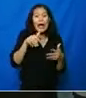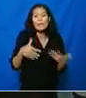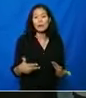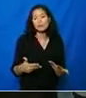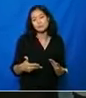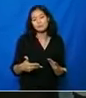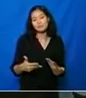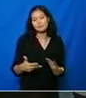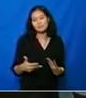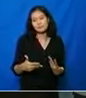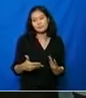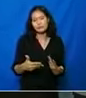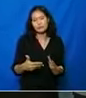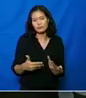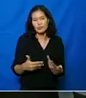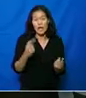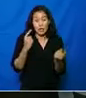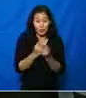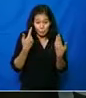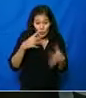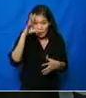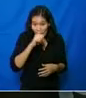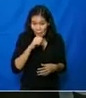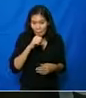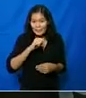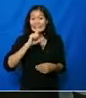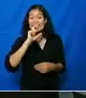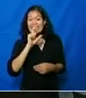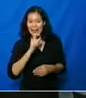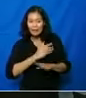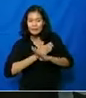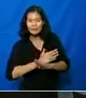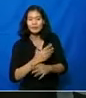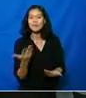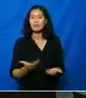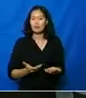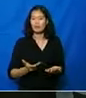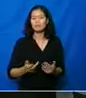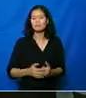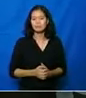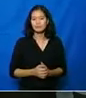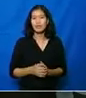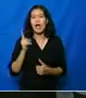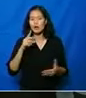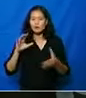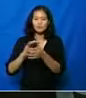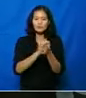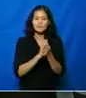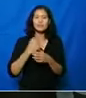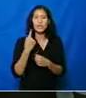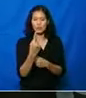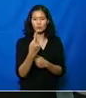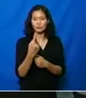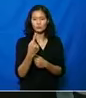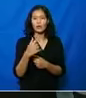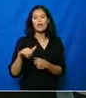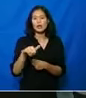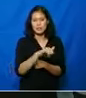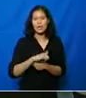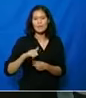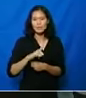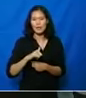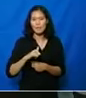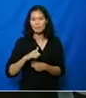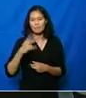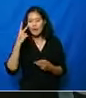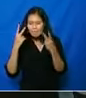bagaimana kira-kira langkah-langkah antisipatif kita ke depan. Bersatu padu, bergandengan tangan, saling